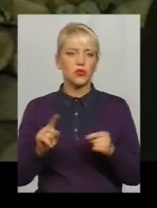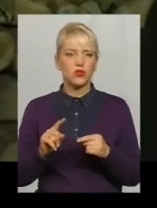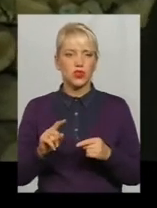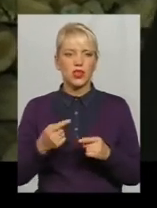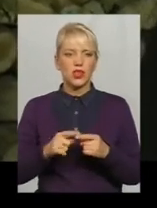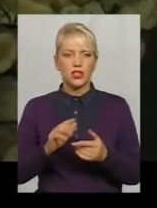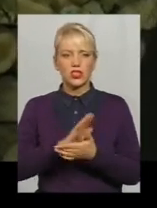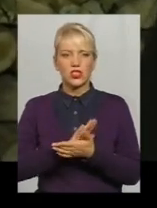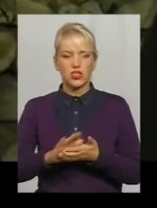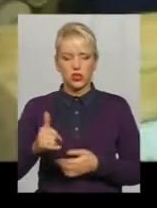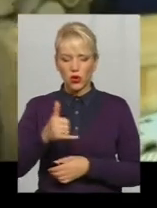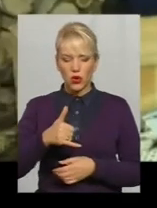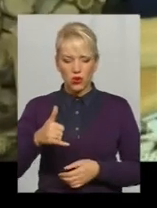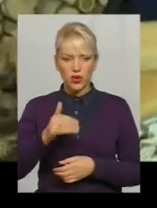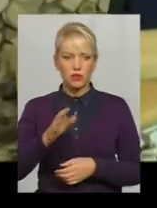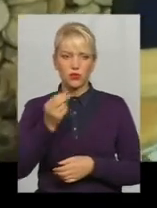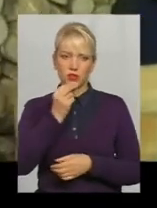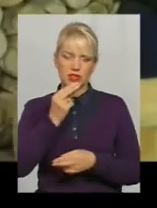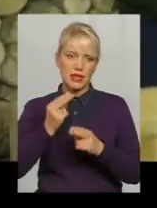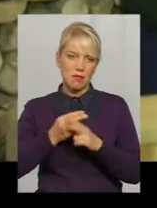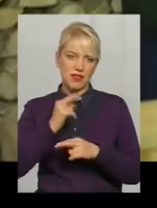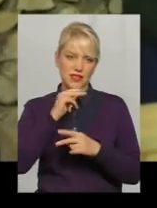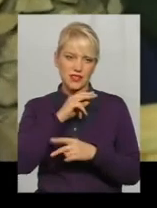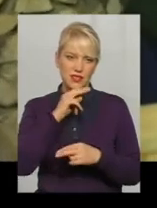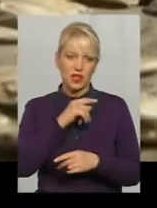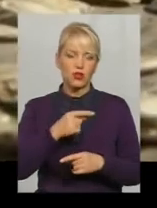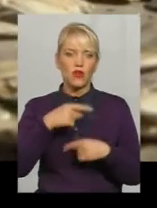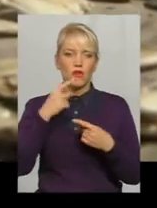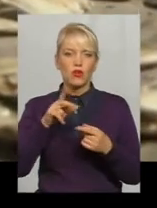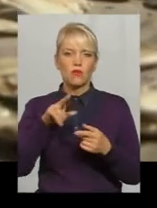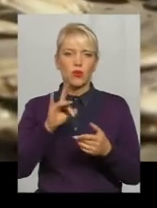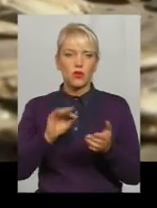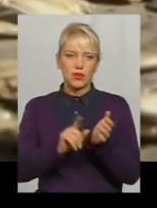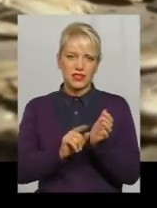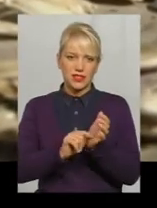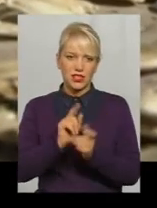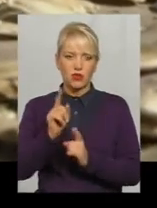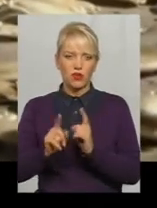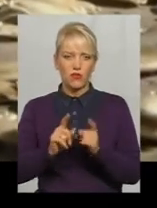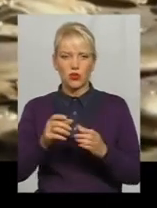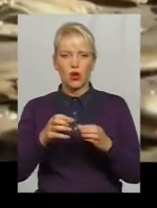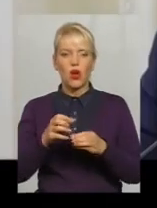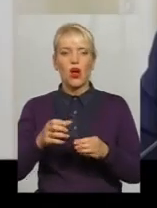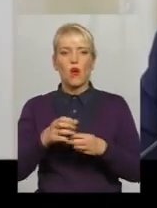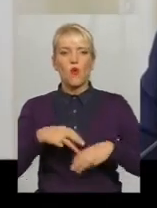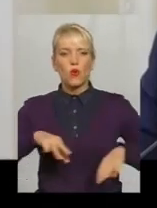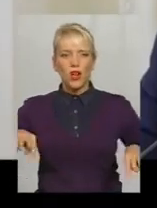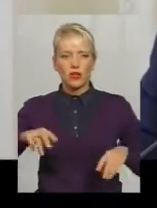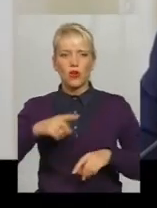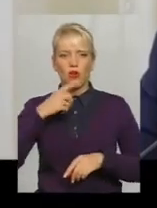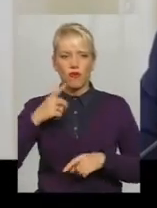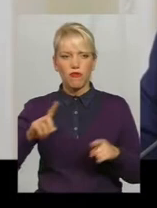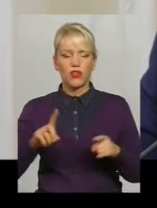чисту олію їсти без яду. Ми нічого не кропимо. Говорячи про пенсійну реформу, урядовці декларують. Ми